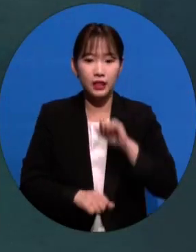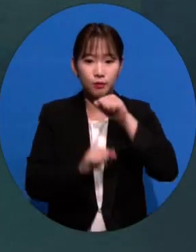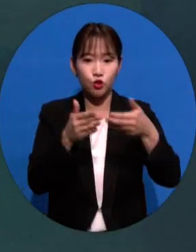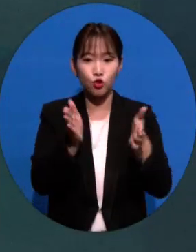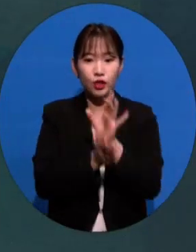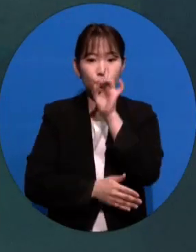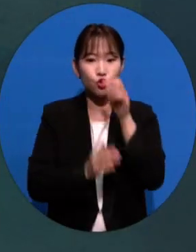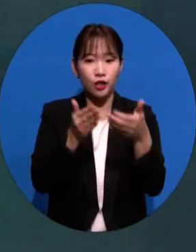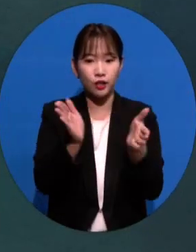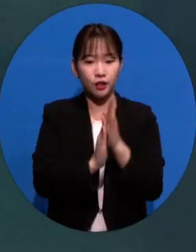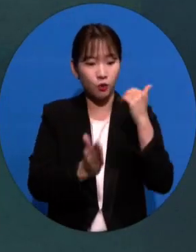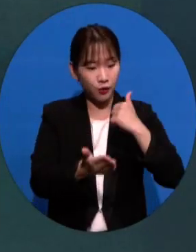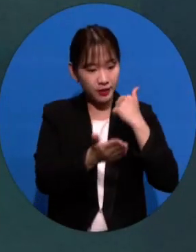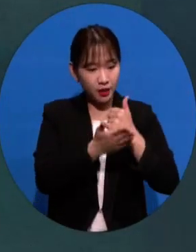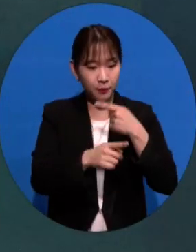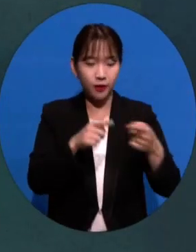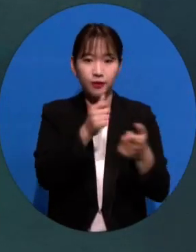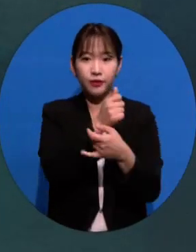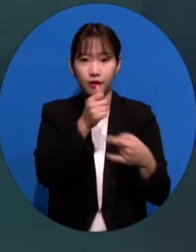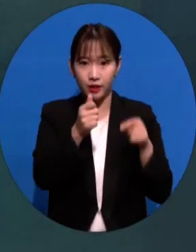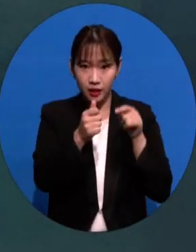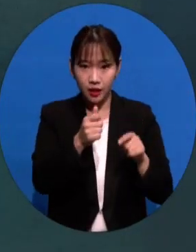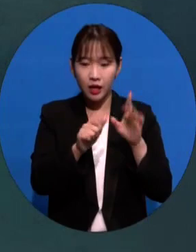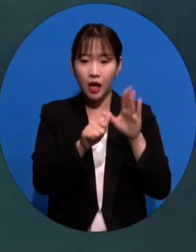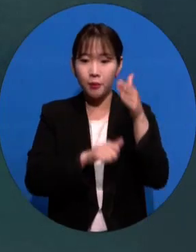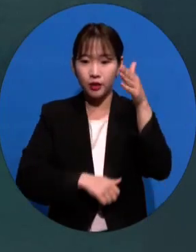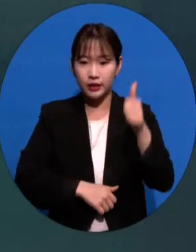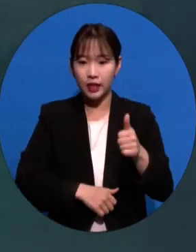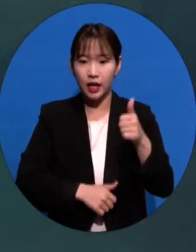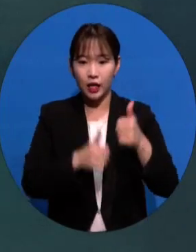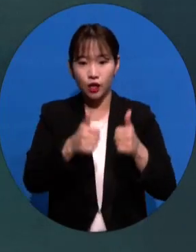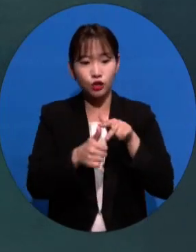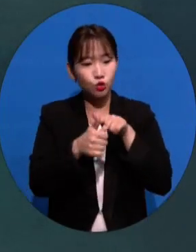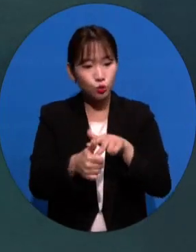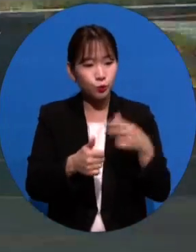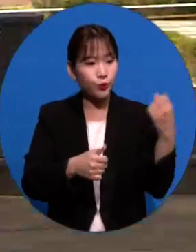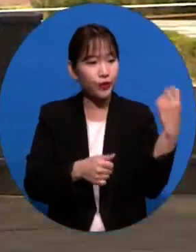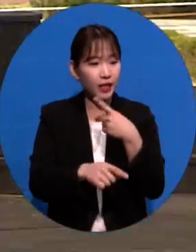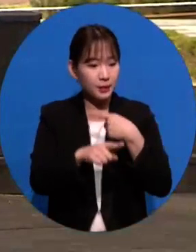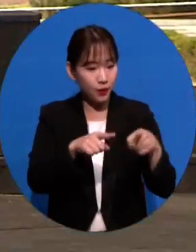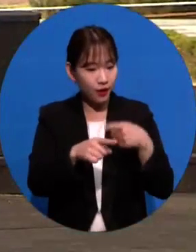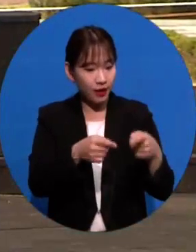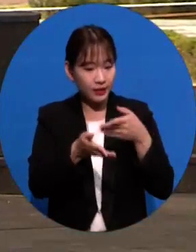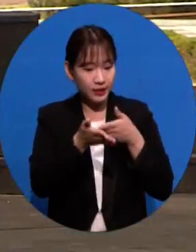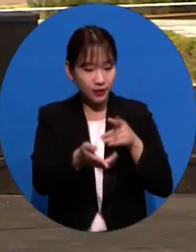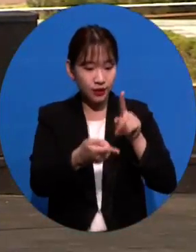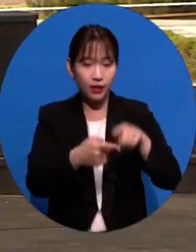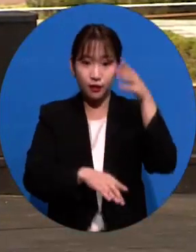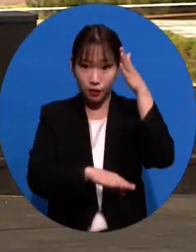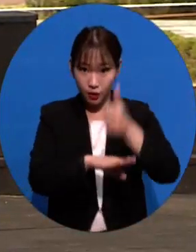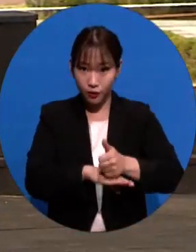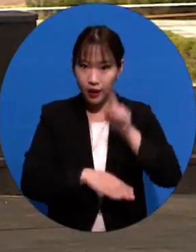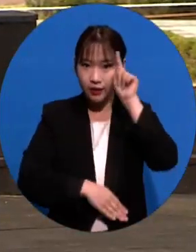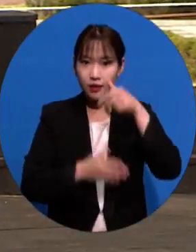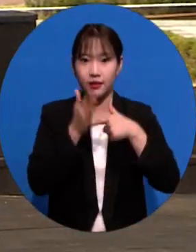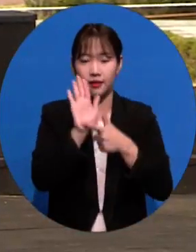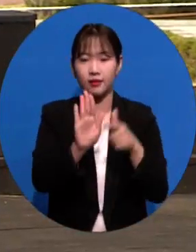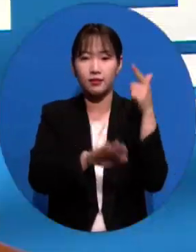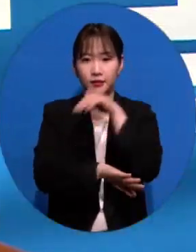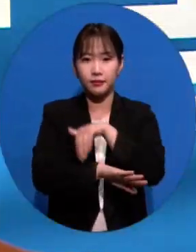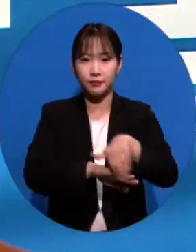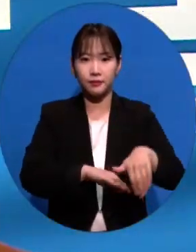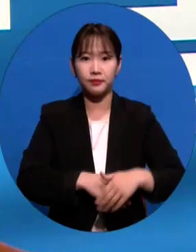민주당 중앙당 공천심사위원회가 한평군수 경선 후보 재심 신청에 대한 결론을 내일 내릴